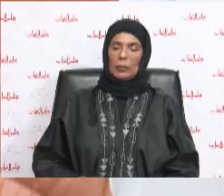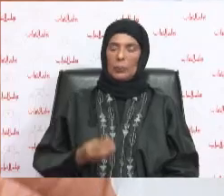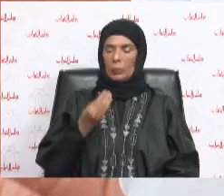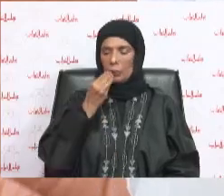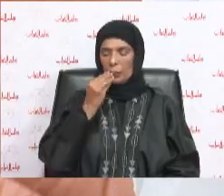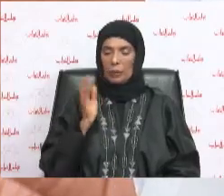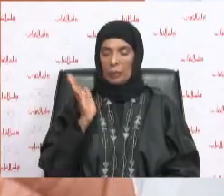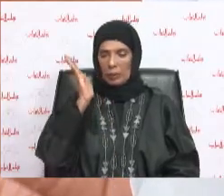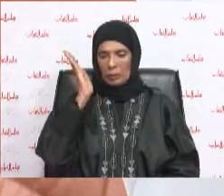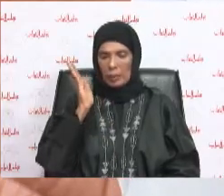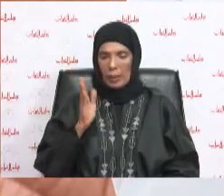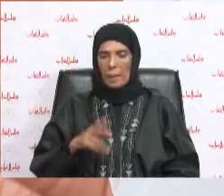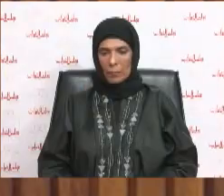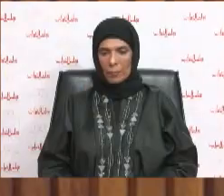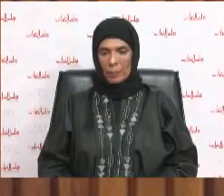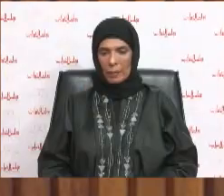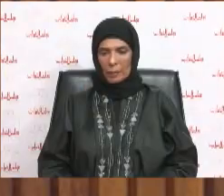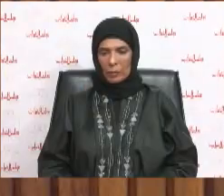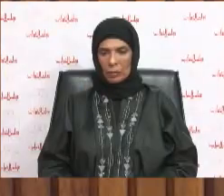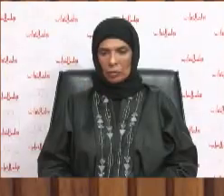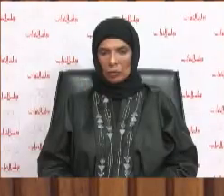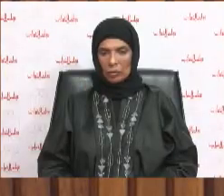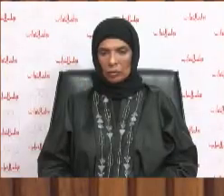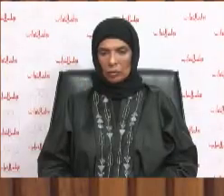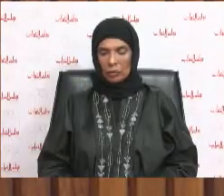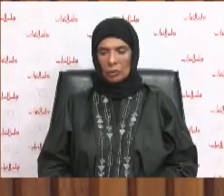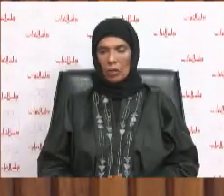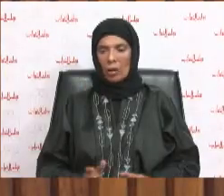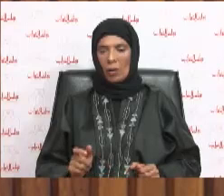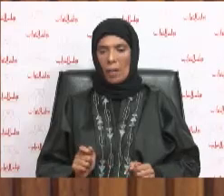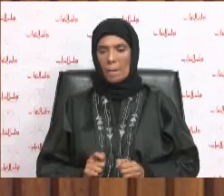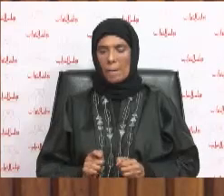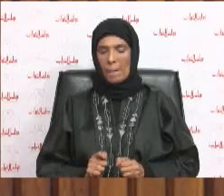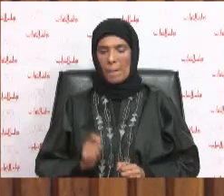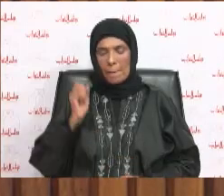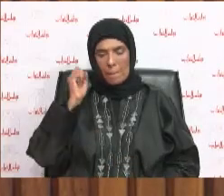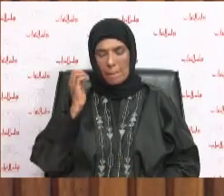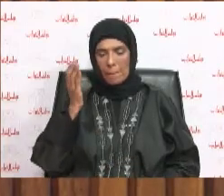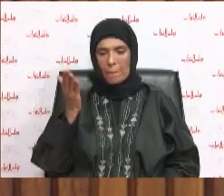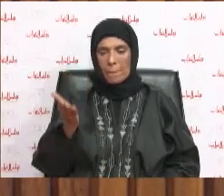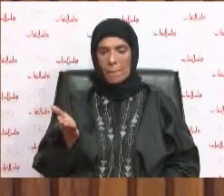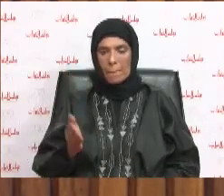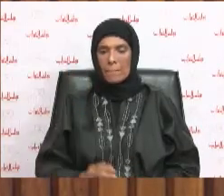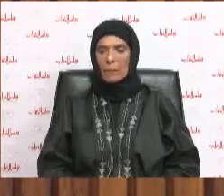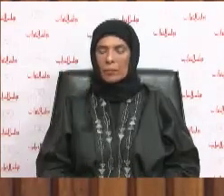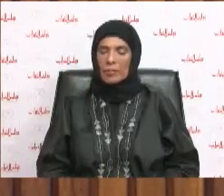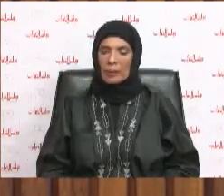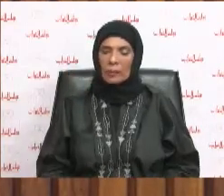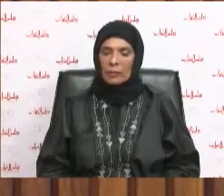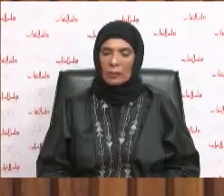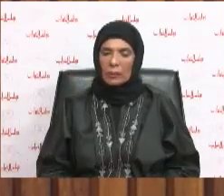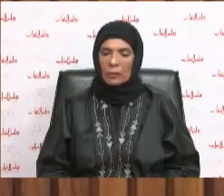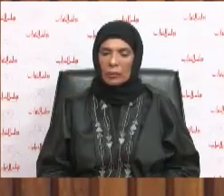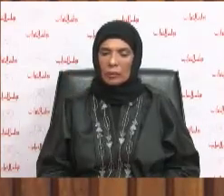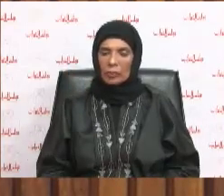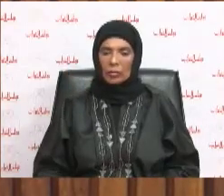أو المصانع الغذائية. أرجو أن تتلو توصية اللجنة بشأن المقترحات والتوصيات. طبعا اسمح لي جرت